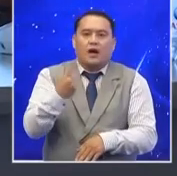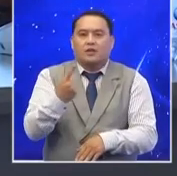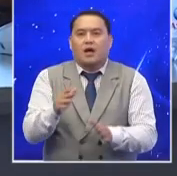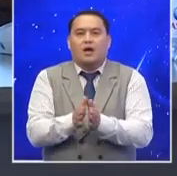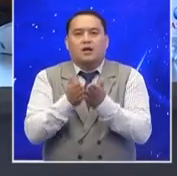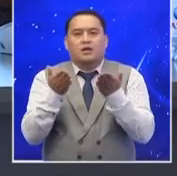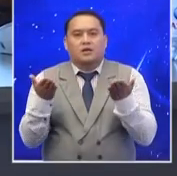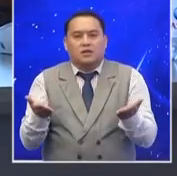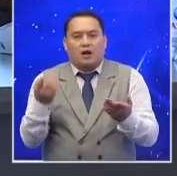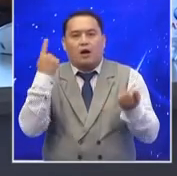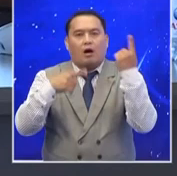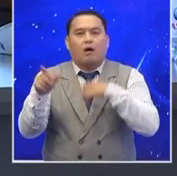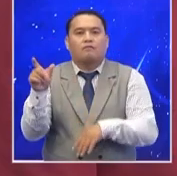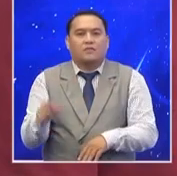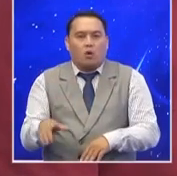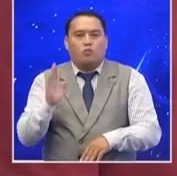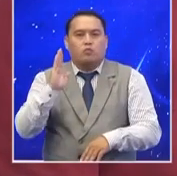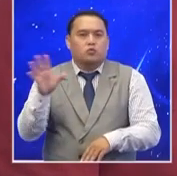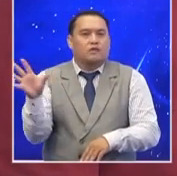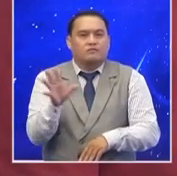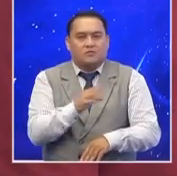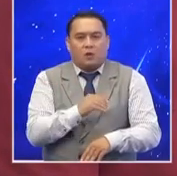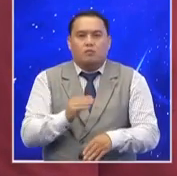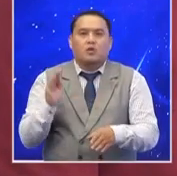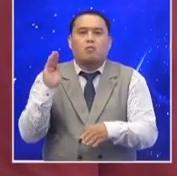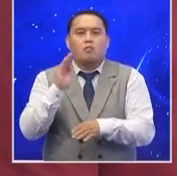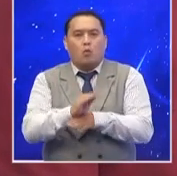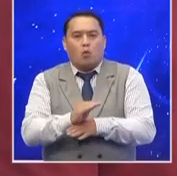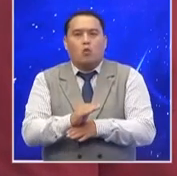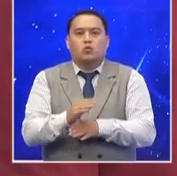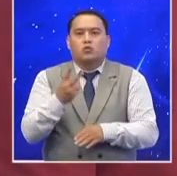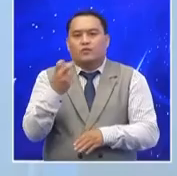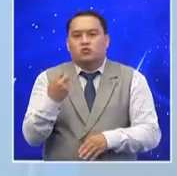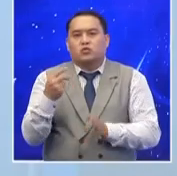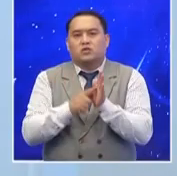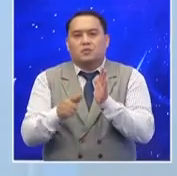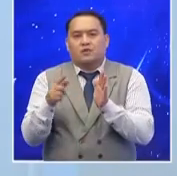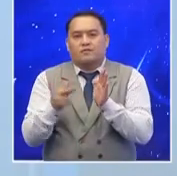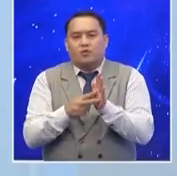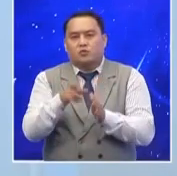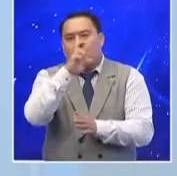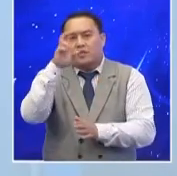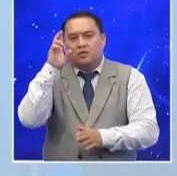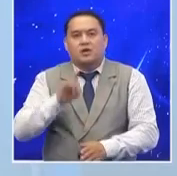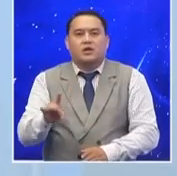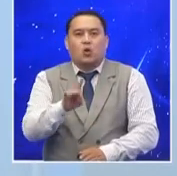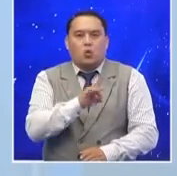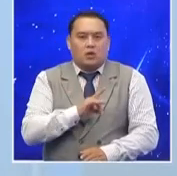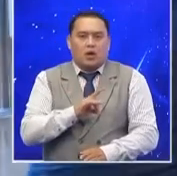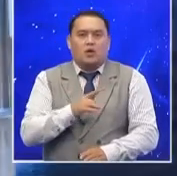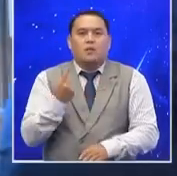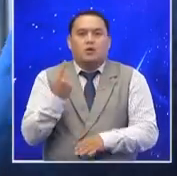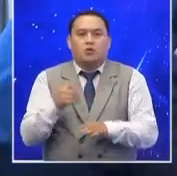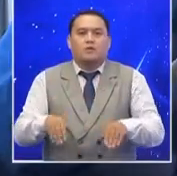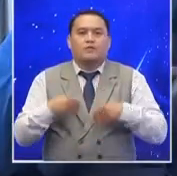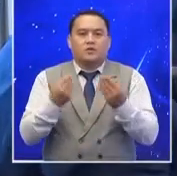книга жетсузских авторов. В ближайшее время все эти произведения пополнят коллекцию 278 библиотек региона. По одному